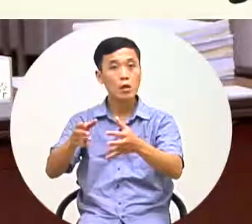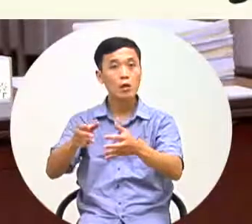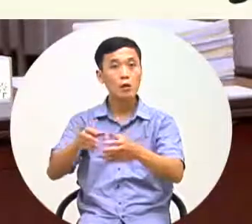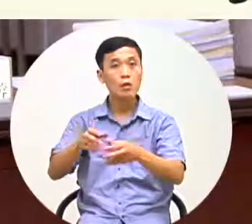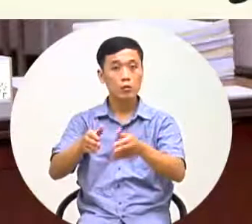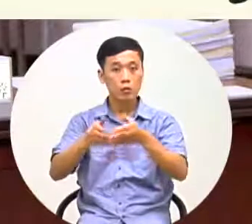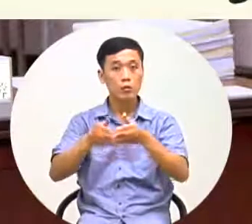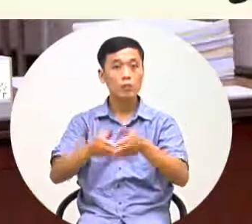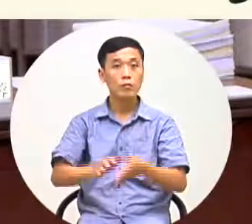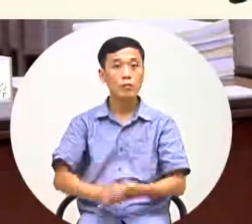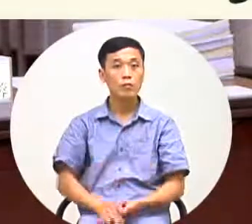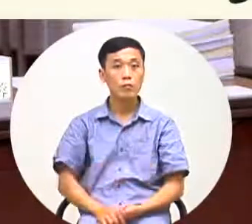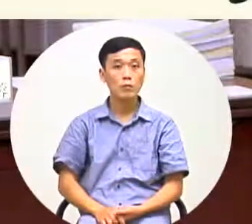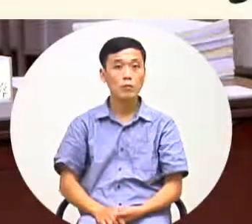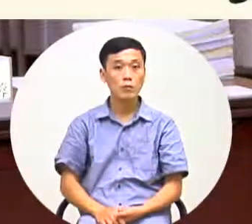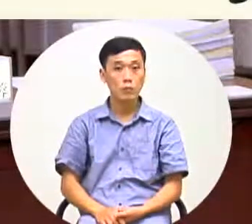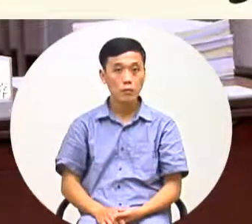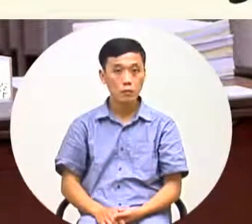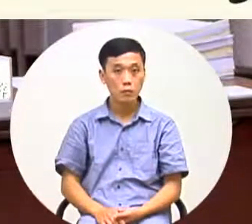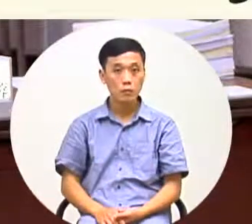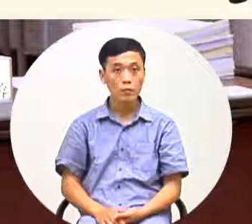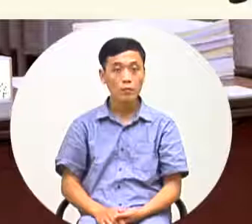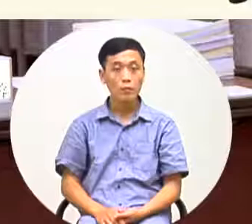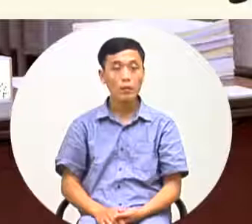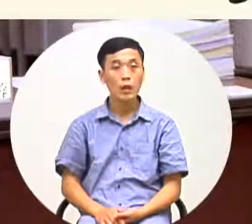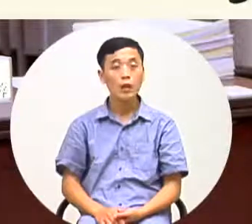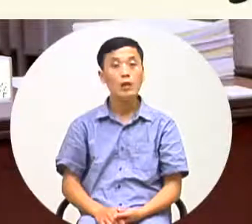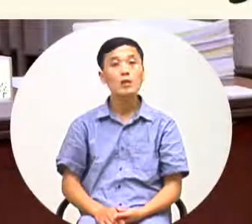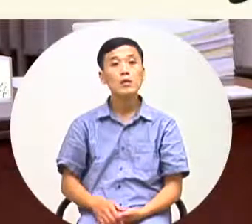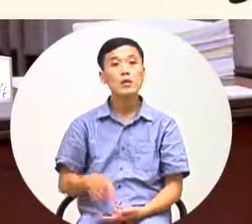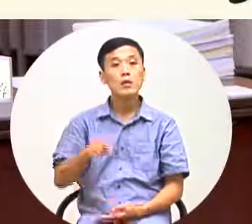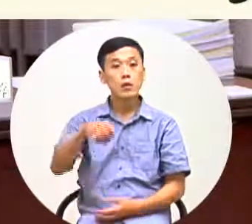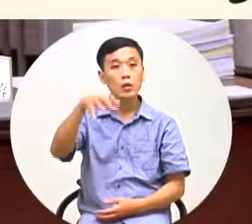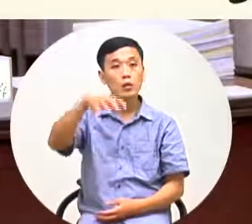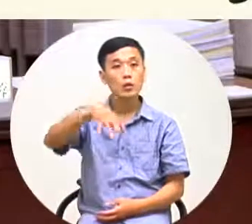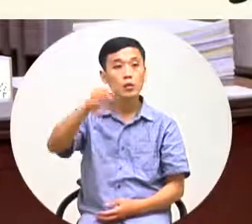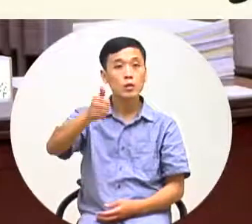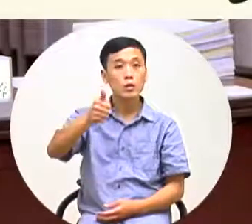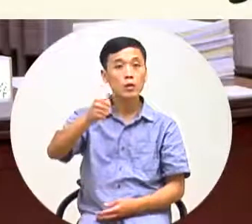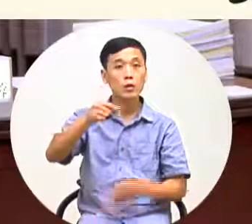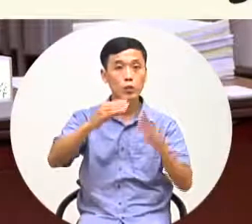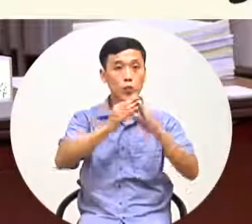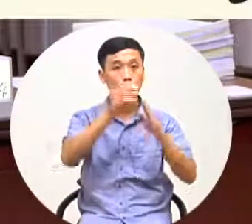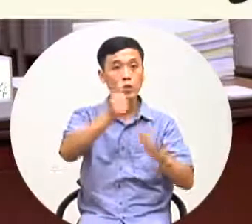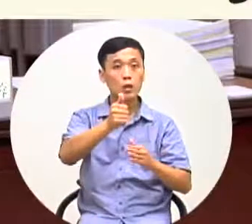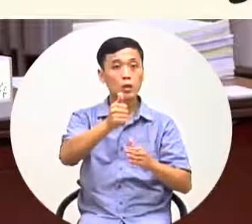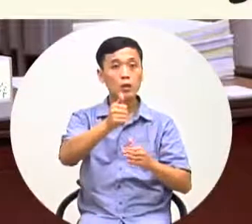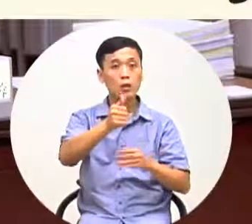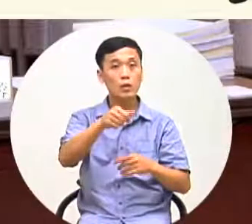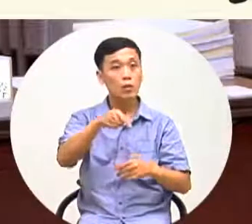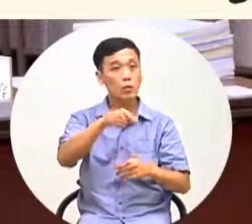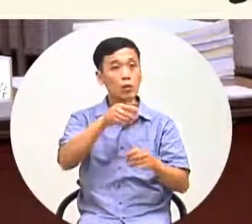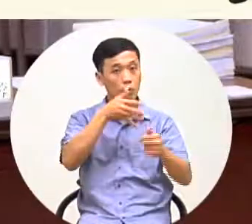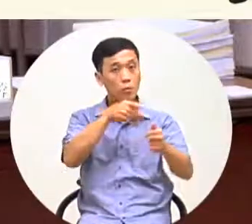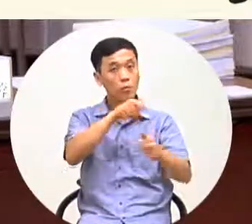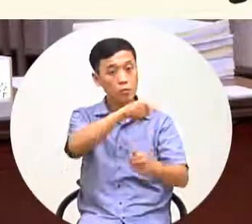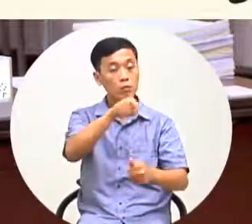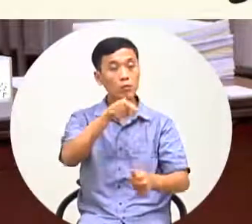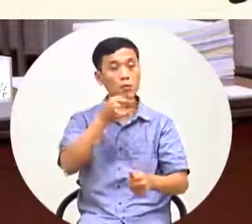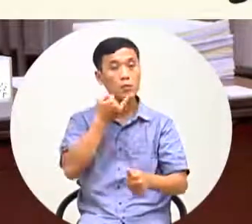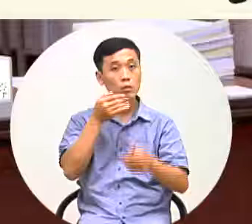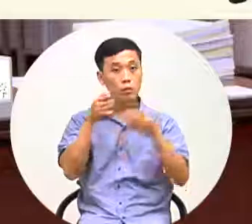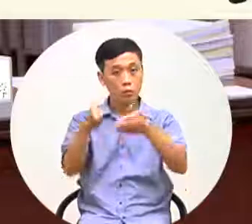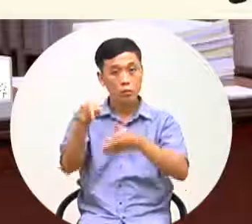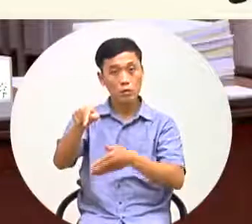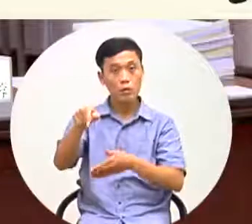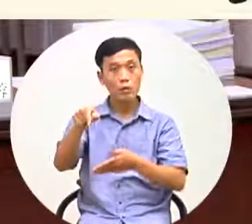哦，这咱的这个处长店，咱的这个局长店店吼，是否哦会当讲做这个面的，诶，这个来